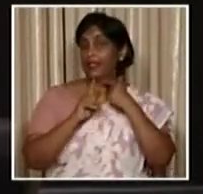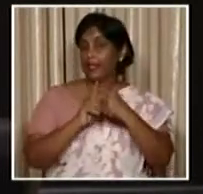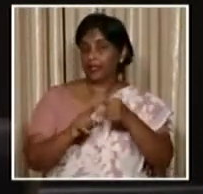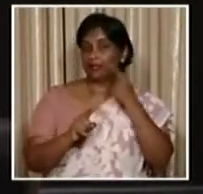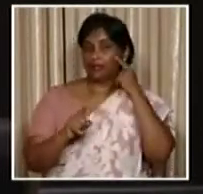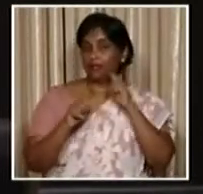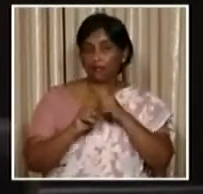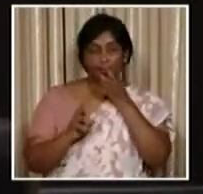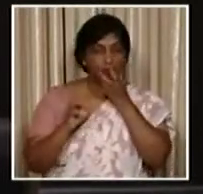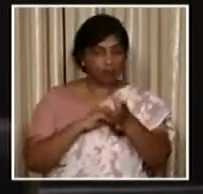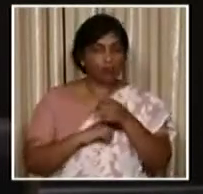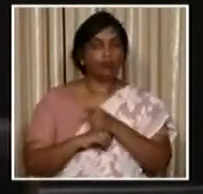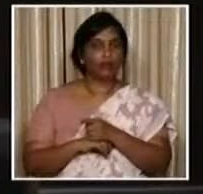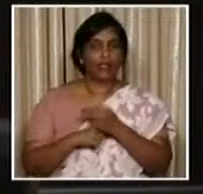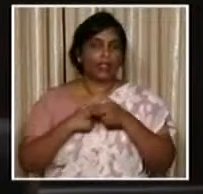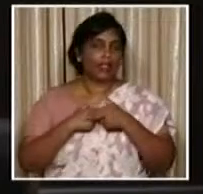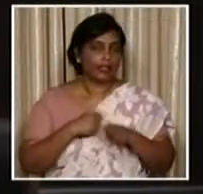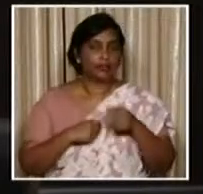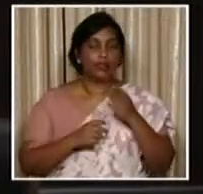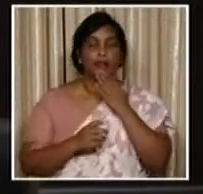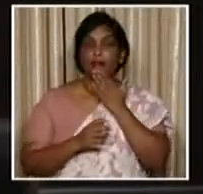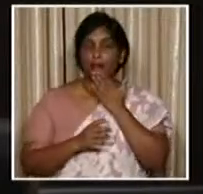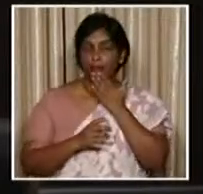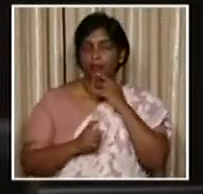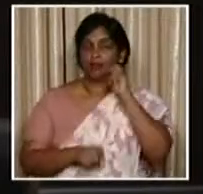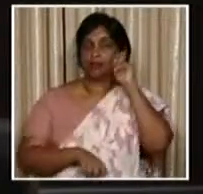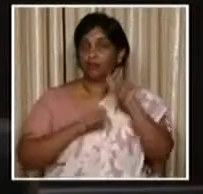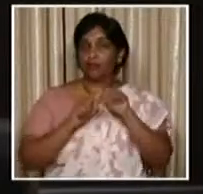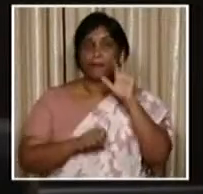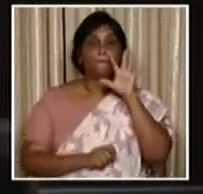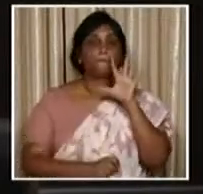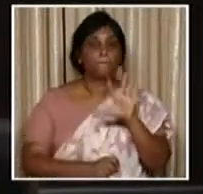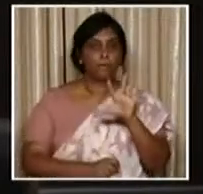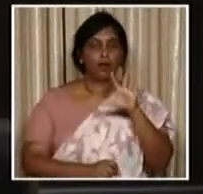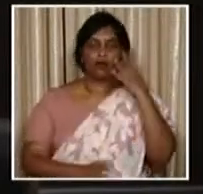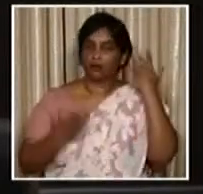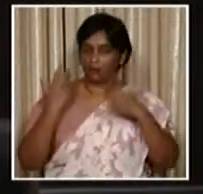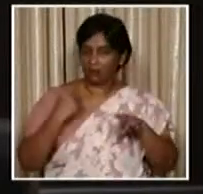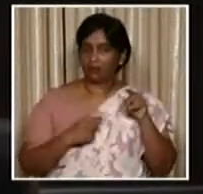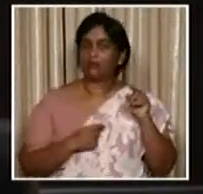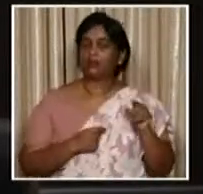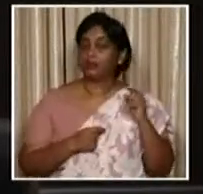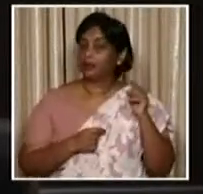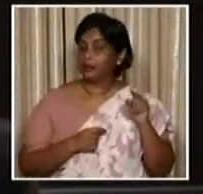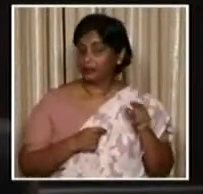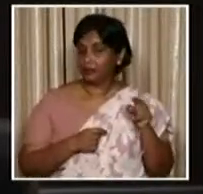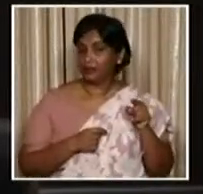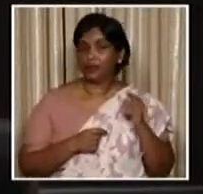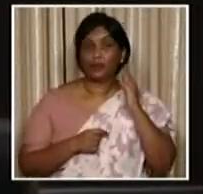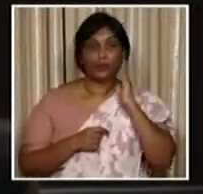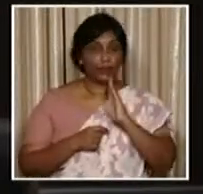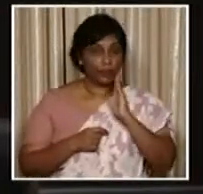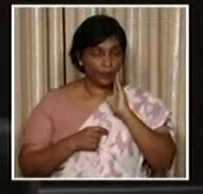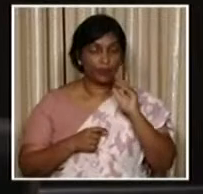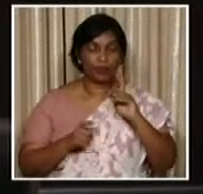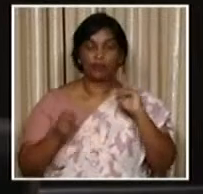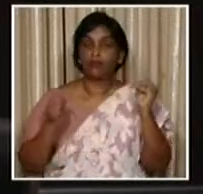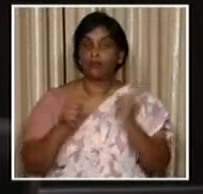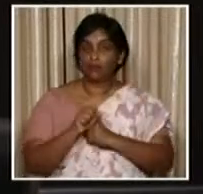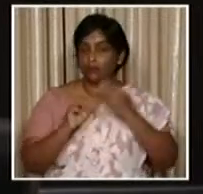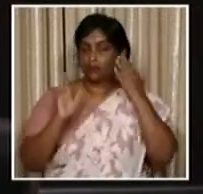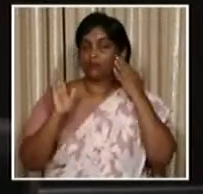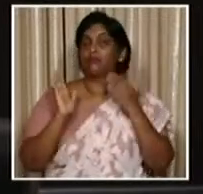එල්ල කර ප්‍රහාරය හේතුවෙන් ඇමරිකානු පුරවැසියන් 5 දෙනෙක් මිය ගියා ඒ විදේශිකයන් ඝාතනය